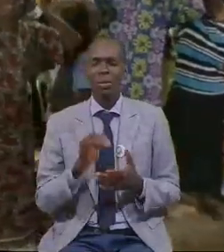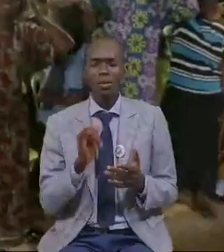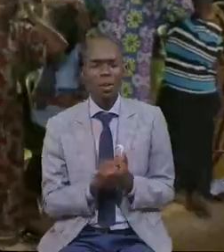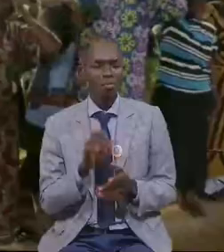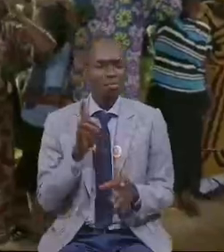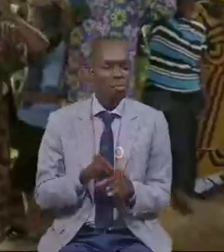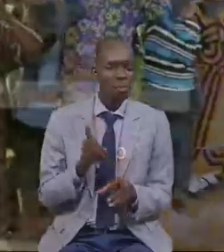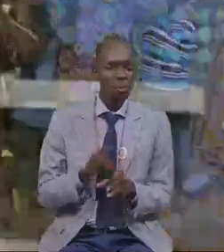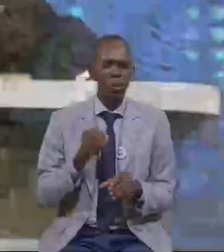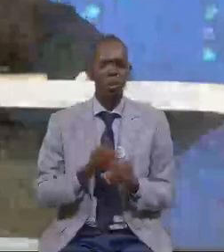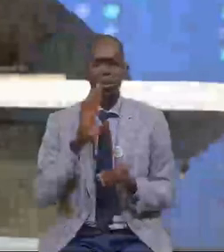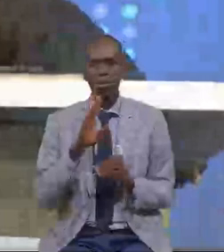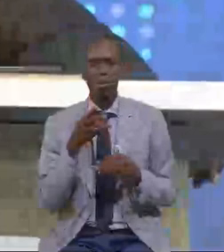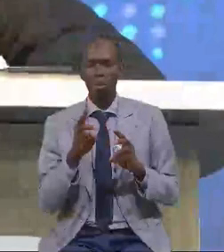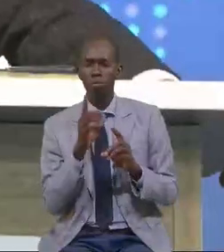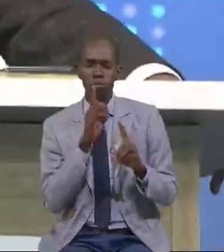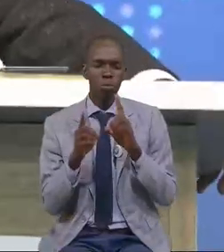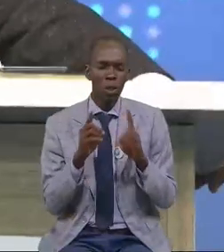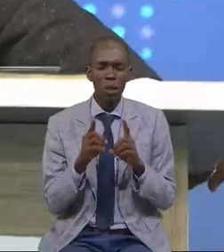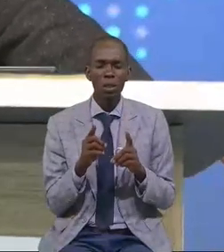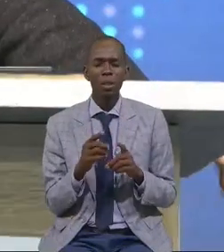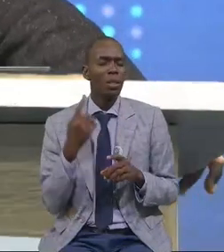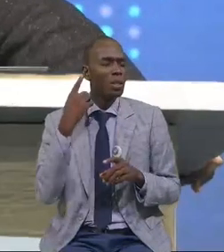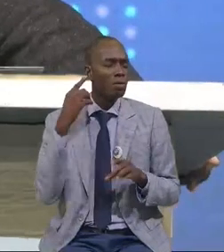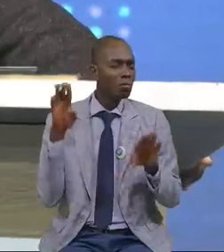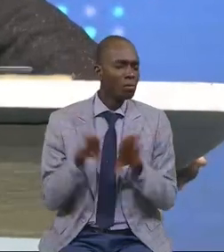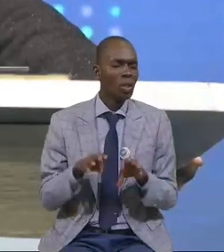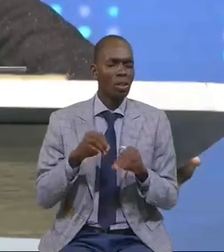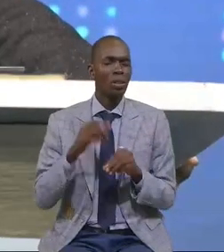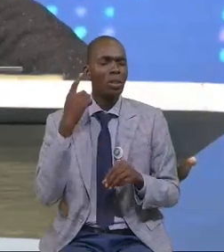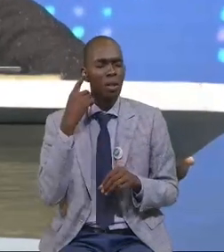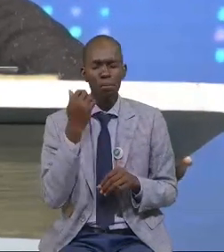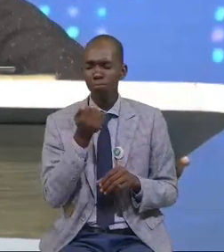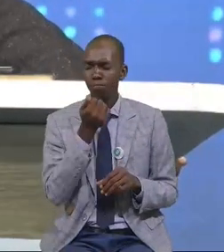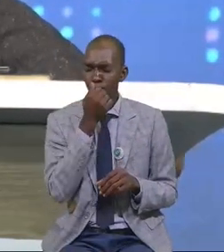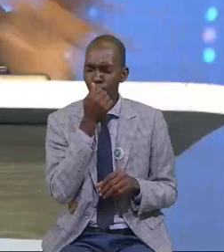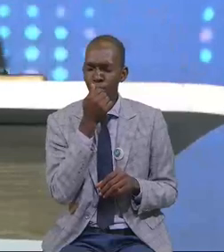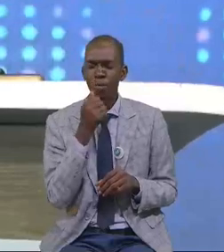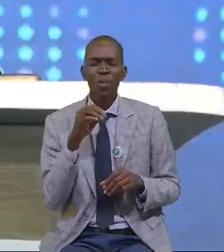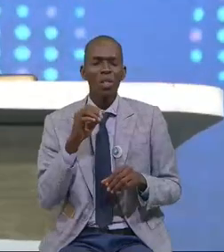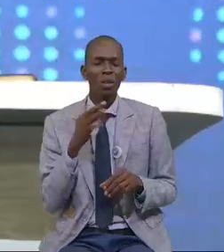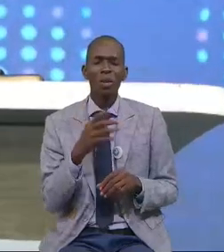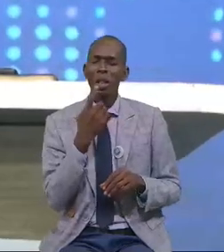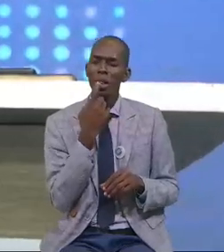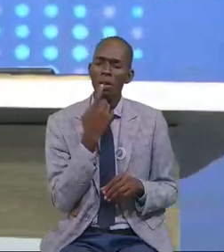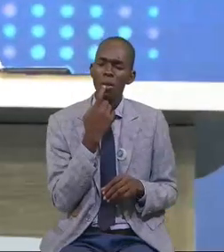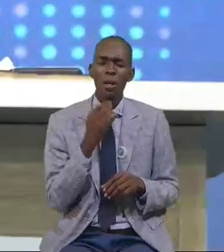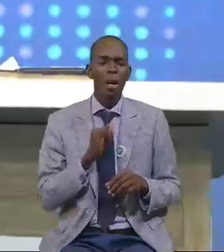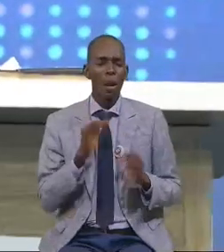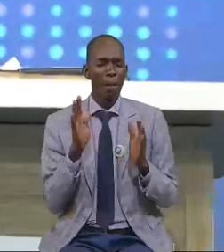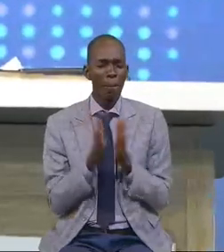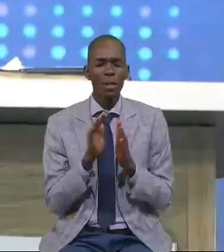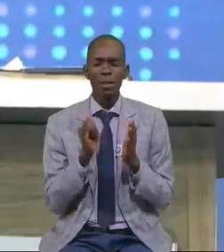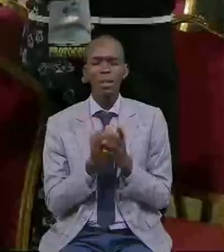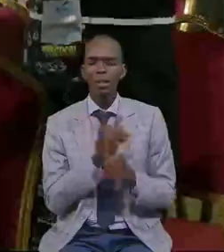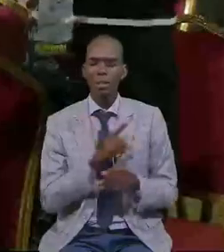Et le problème de mutisme, problème de surdité, je prie que la main